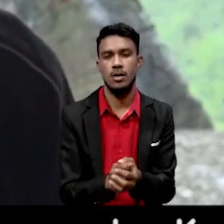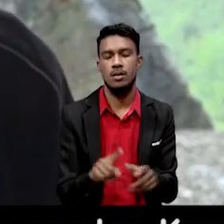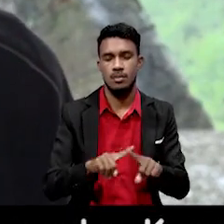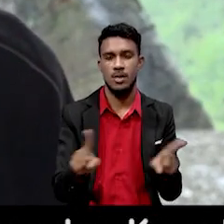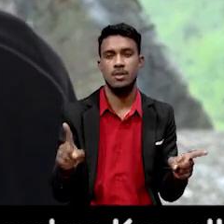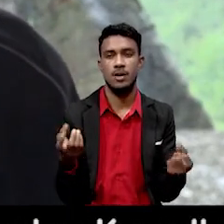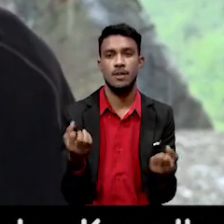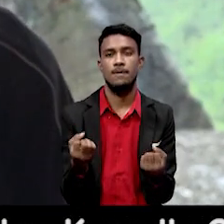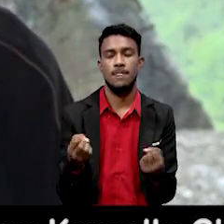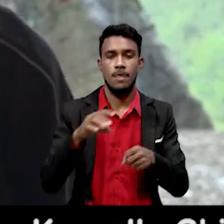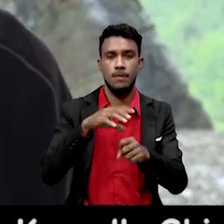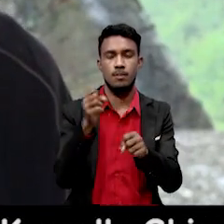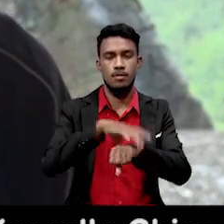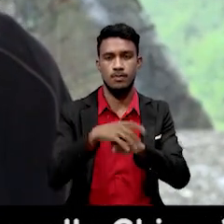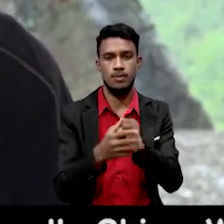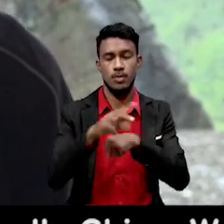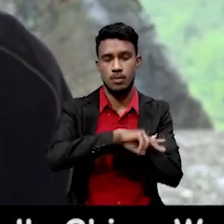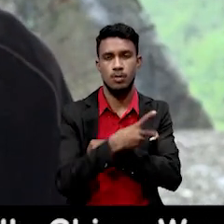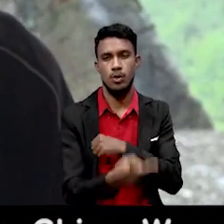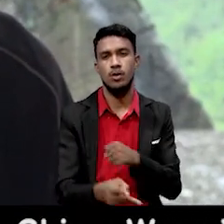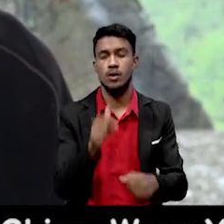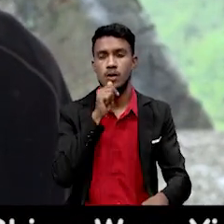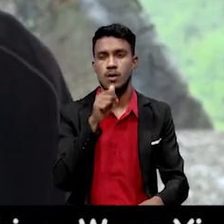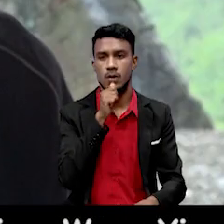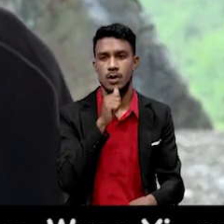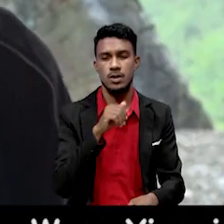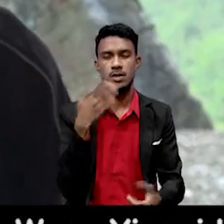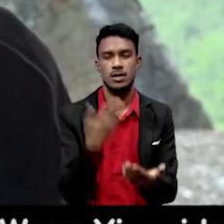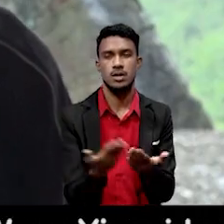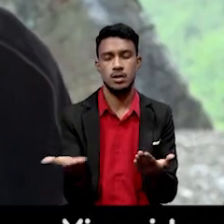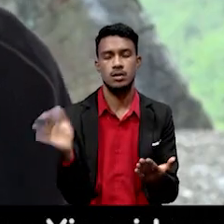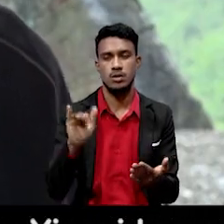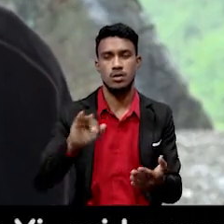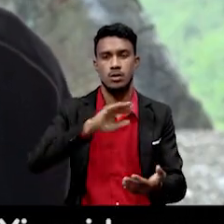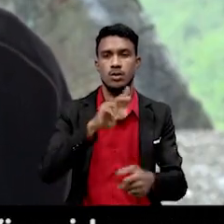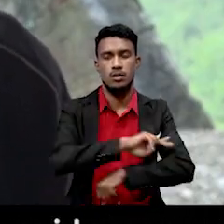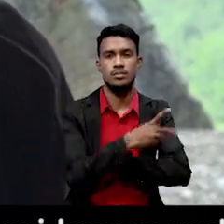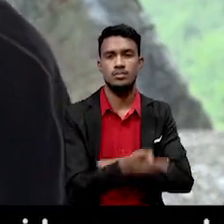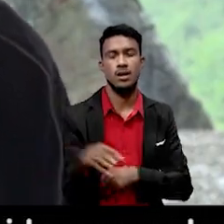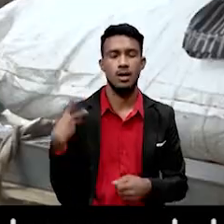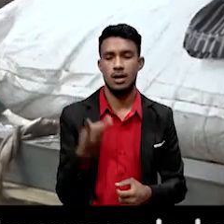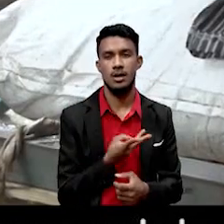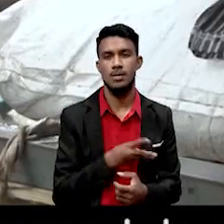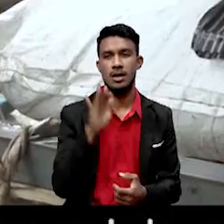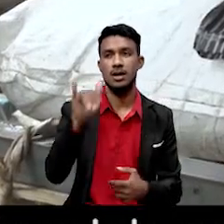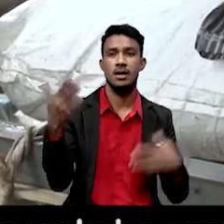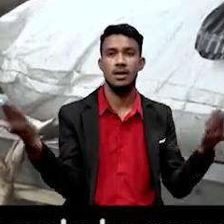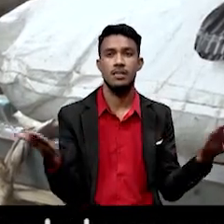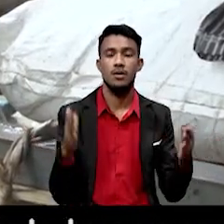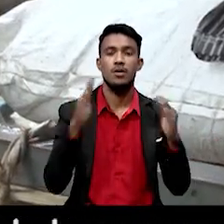no. Dari pinti sasaran tu. Aku sinti bela dia. Agora itu tu bah. hela nebe umai nebe baitat